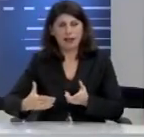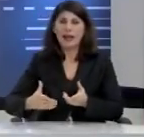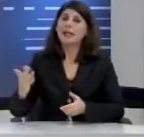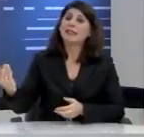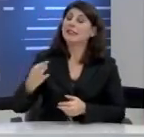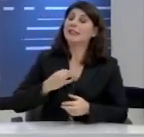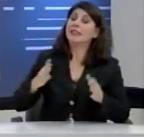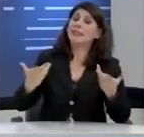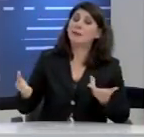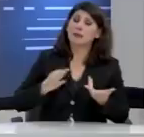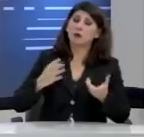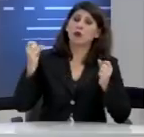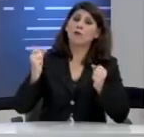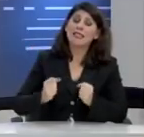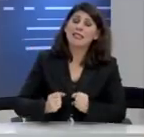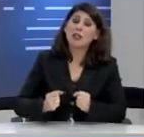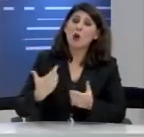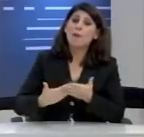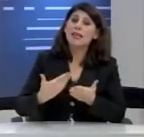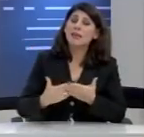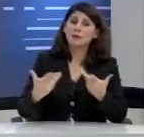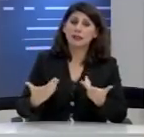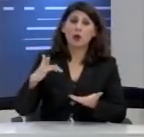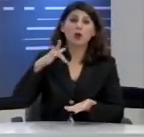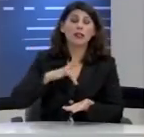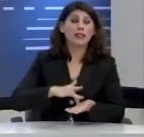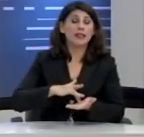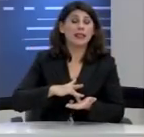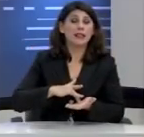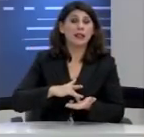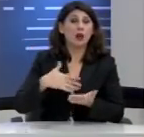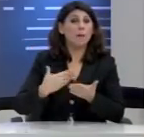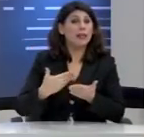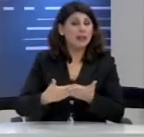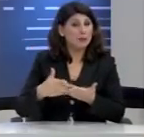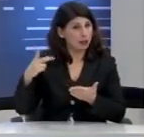λοιπόν, ποιο ήταν το βασικό σας επιχείρημα? Ο κεντρικός σας ισχυρισμός